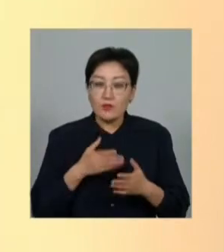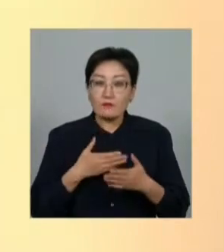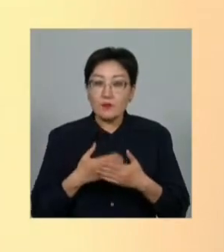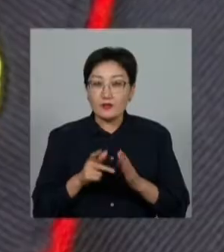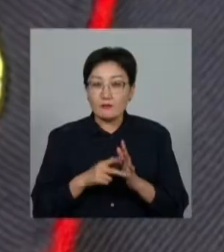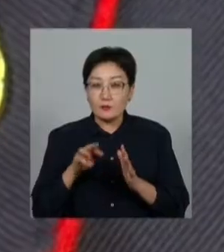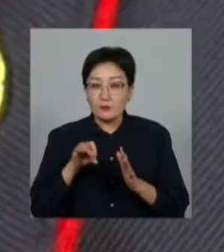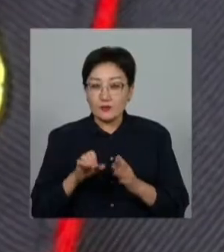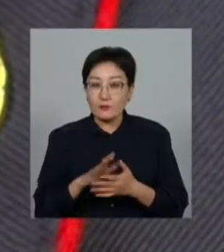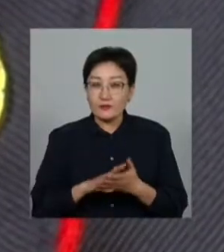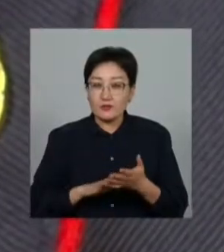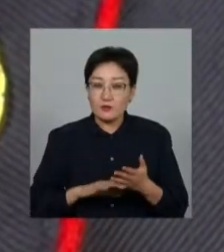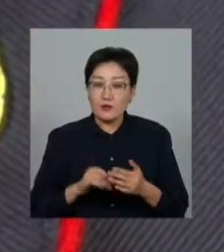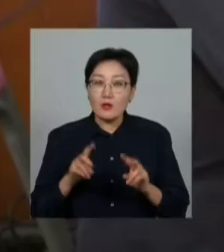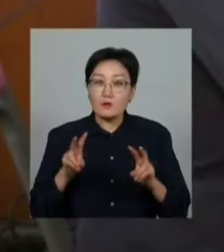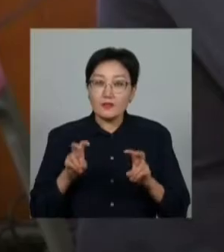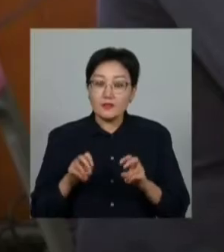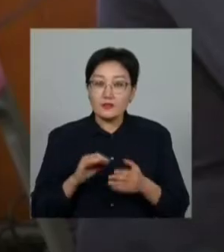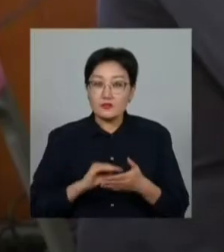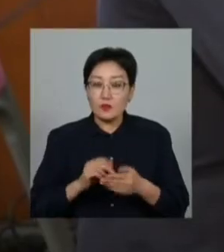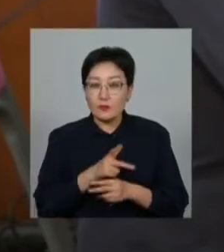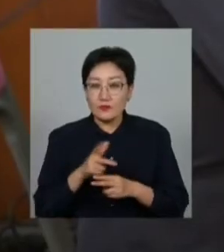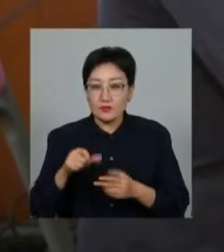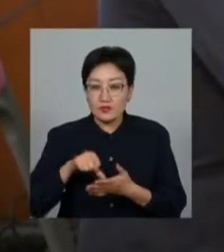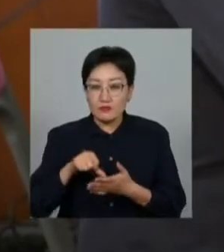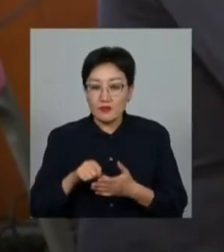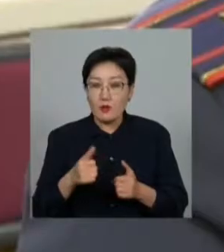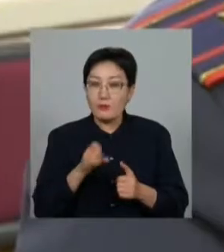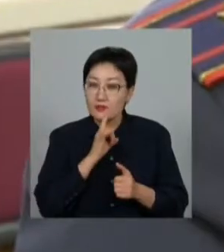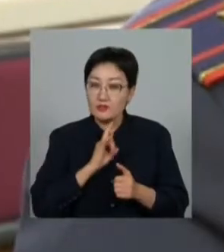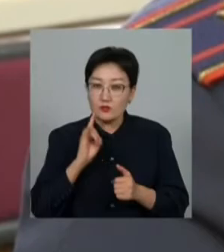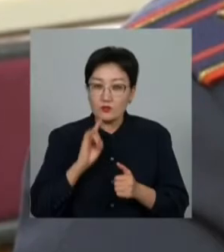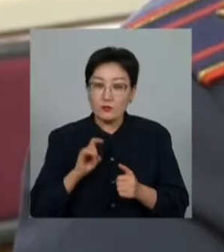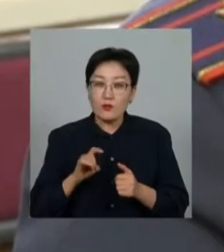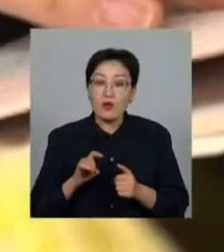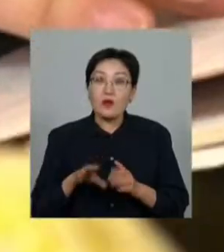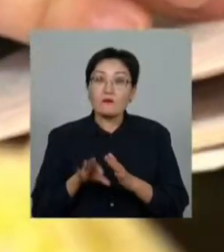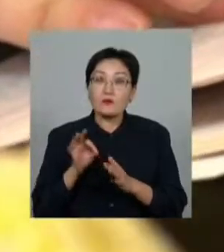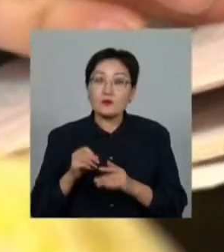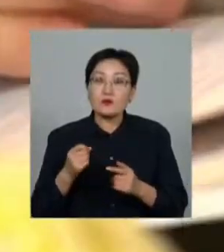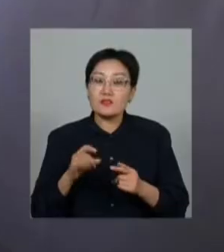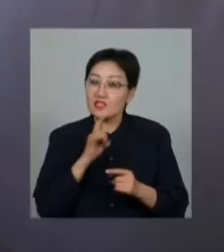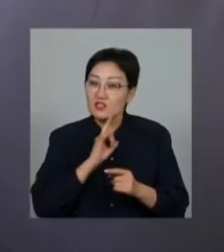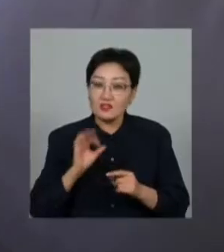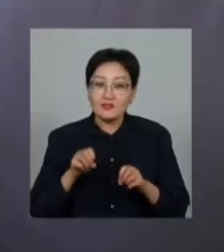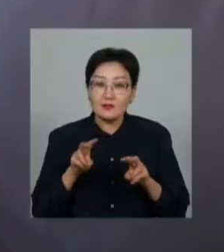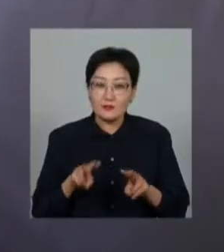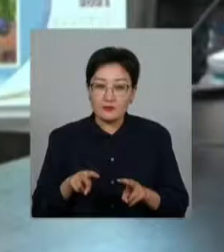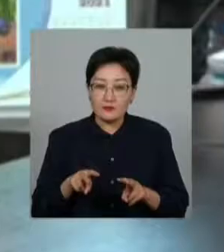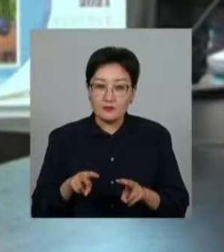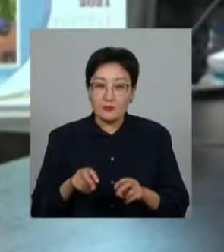8 марта мы продолжаем цикл репортажей о представительницах прекрасного пола выбравших для себя далеко не женские профессии